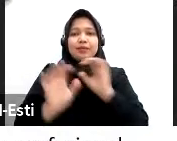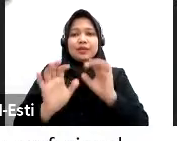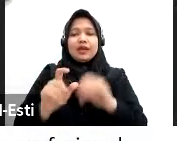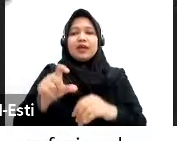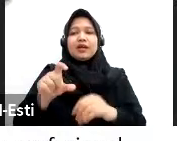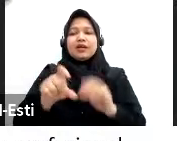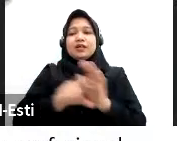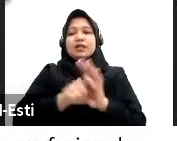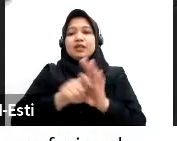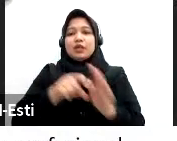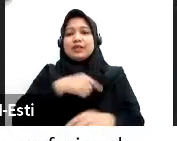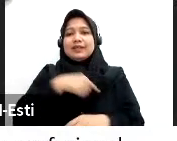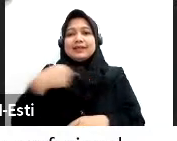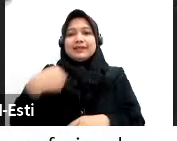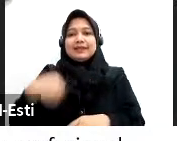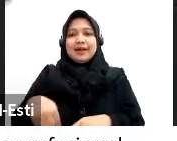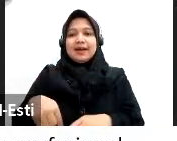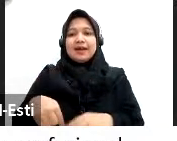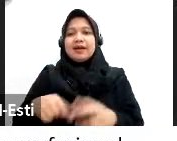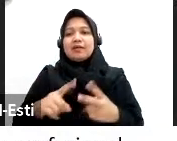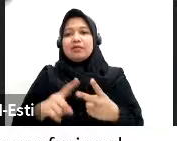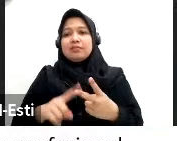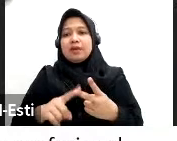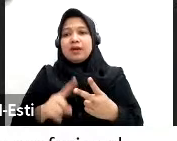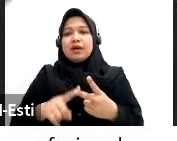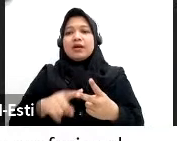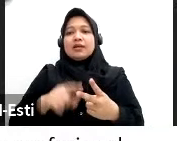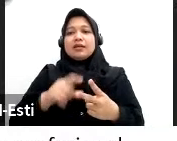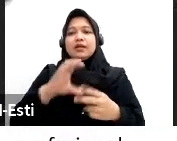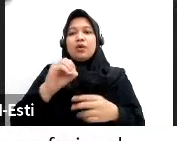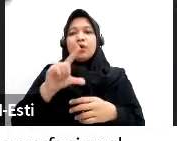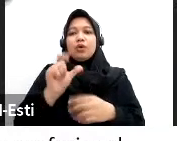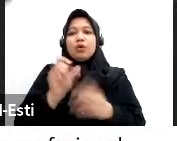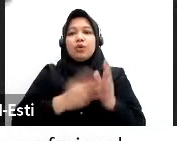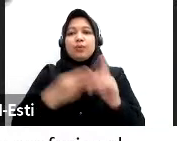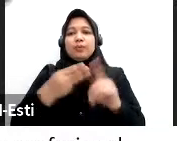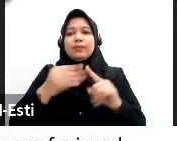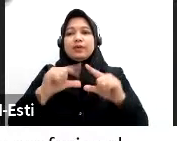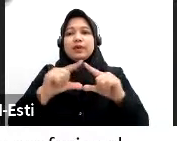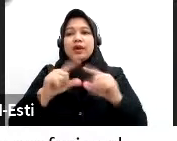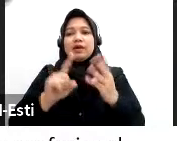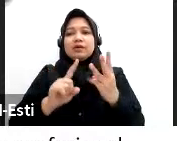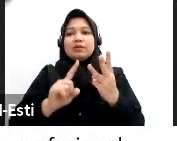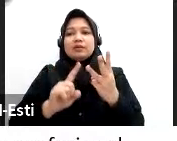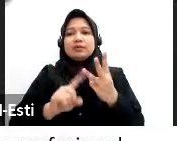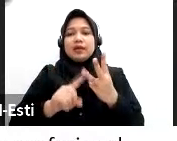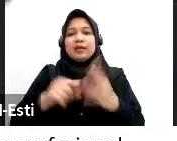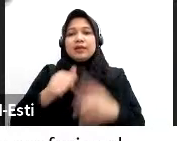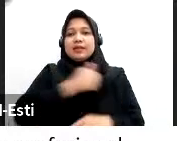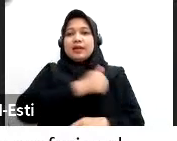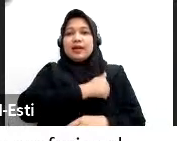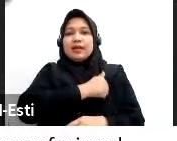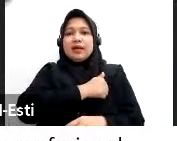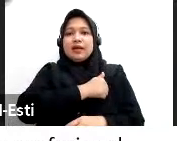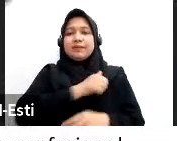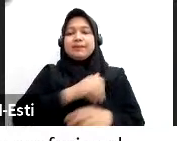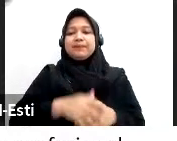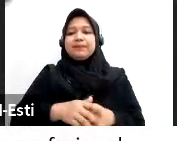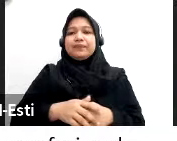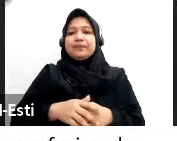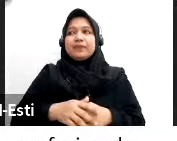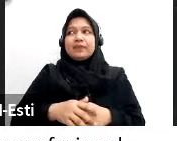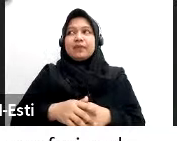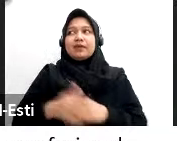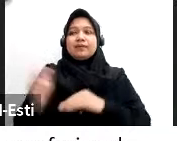internet korchina consumer protection British Columbia dan CV resolution trigonal British Columbia di Kanada sementara